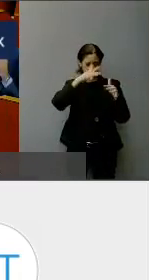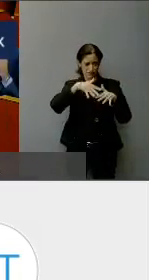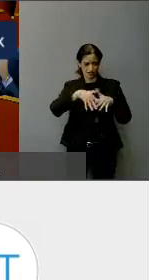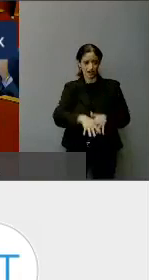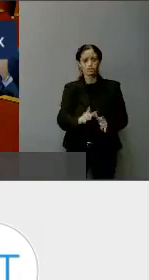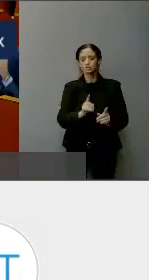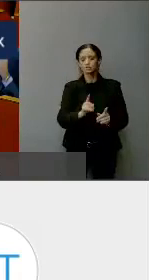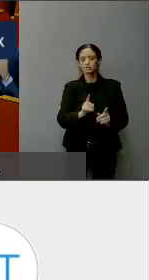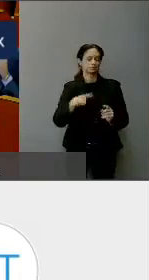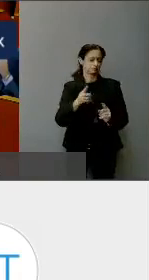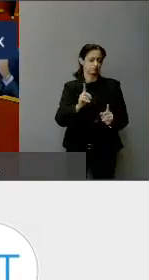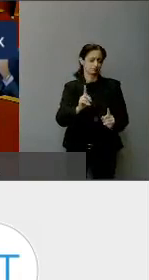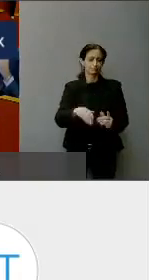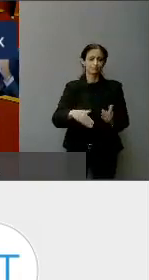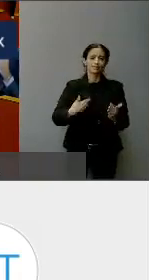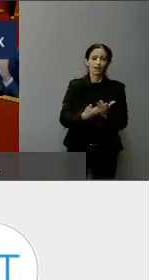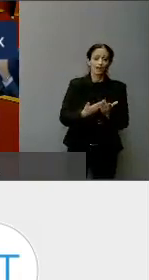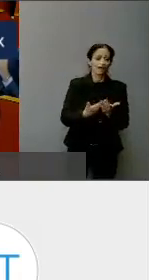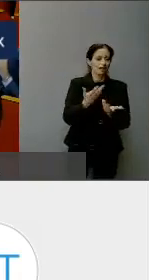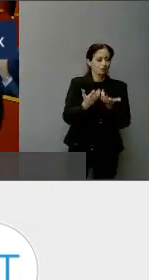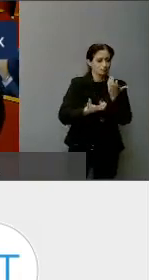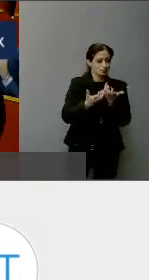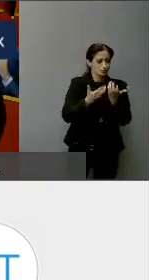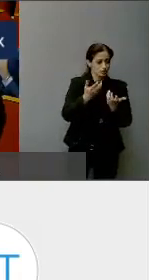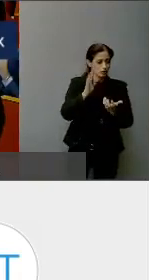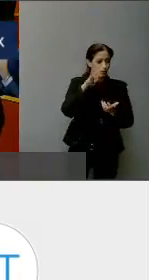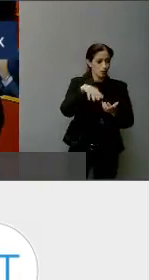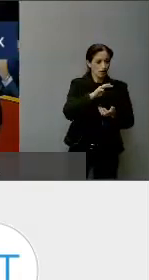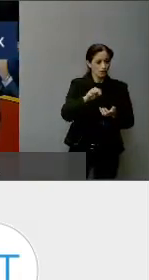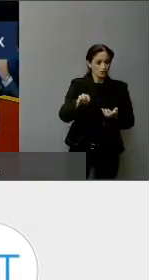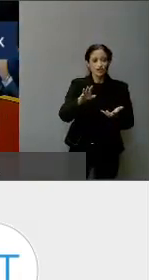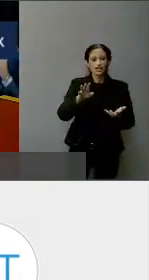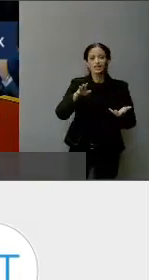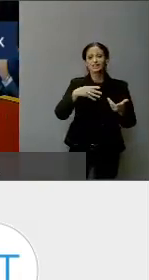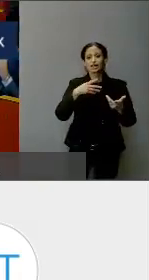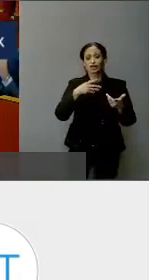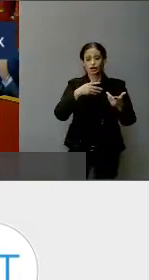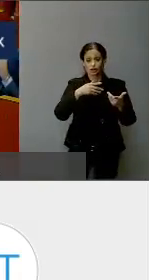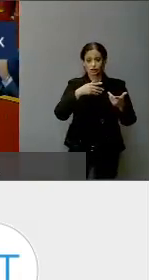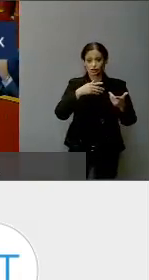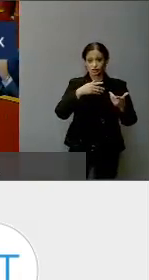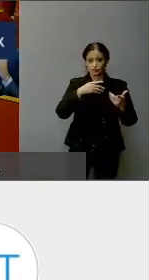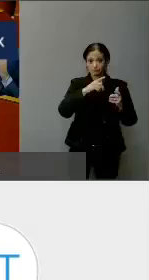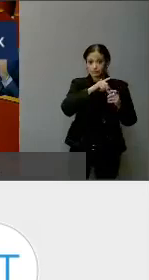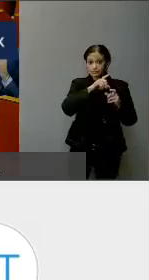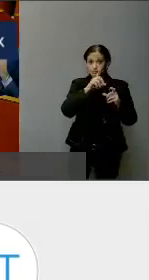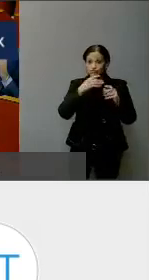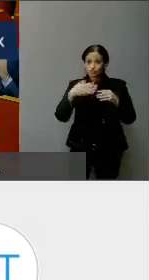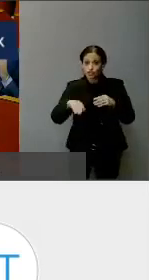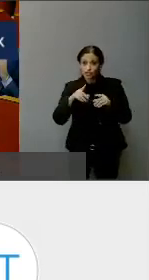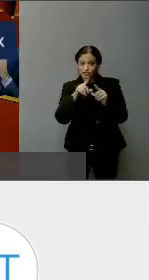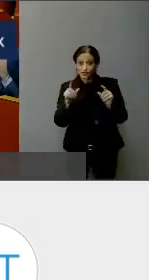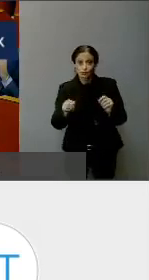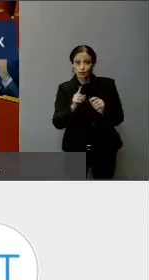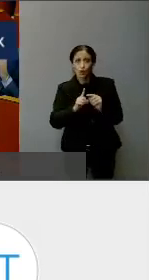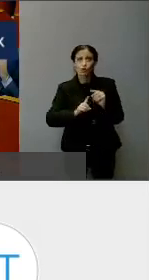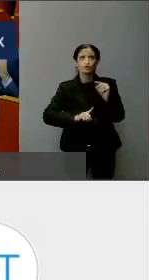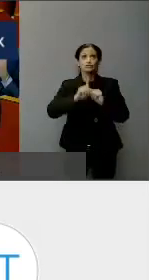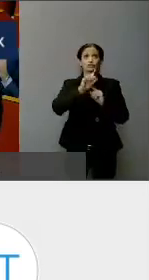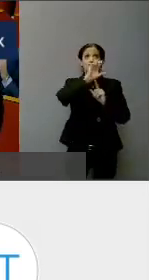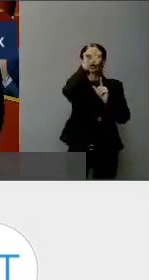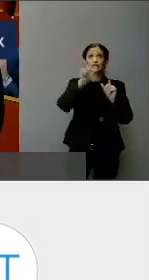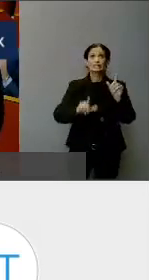carmela incenerite non di genova non della liguria ma di tutto il nord italia ecco io credo che il paragone non